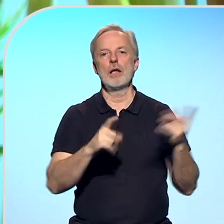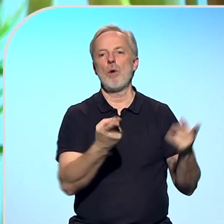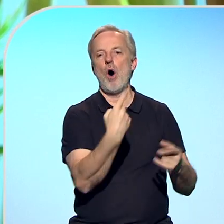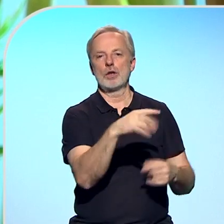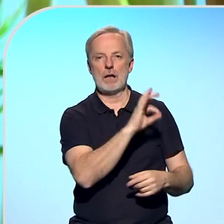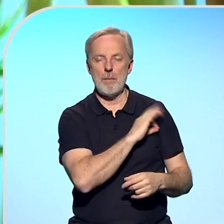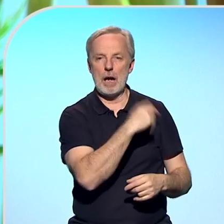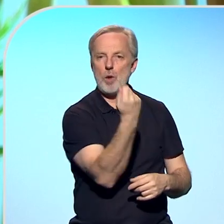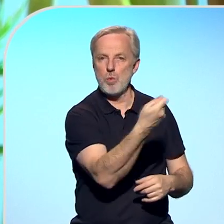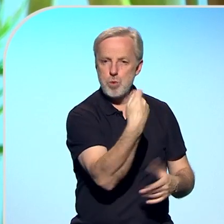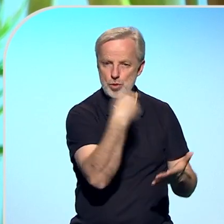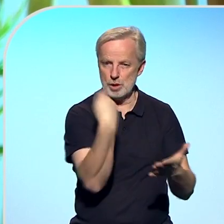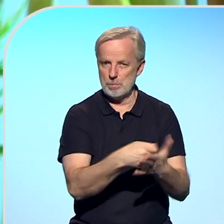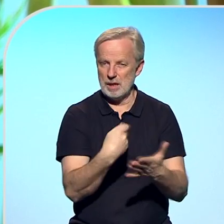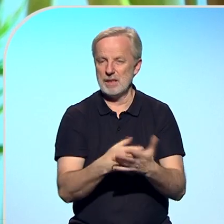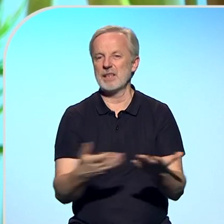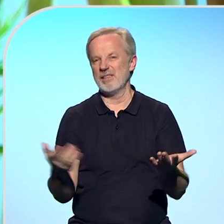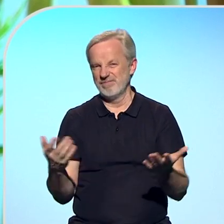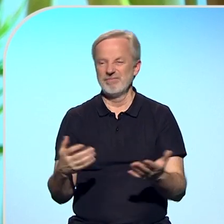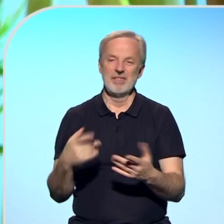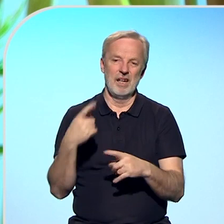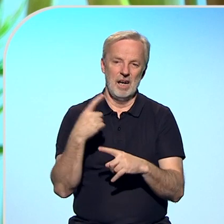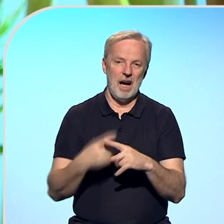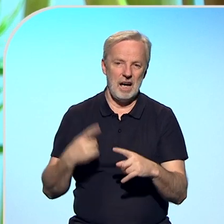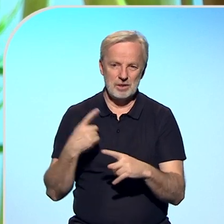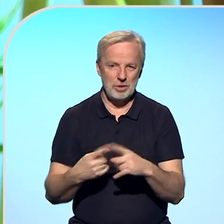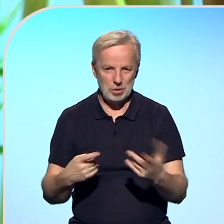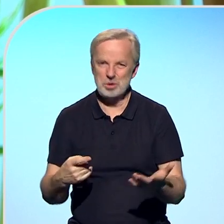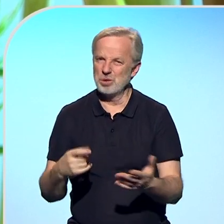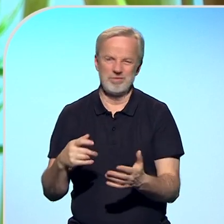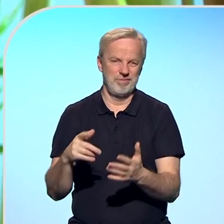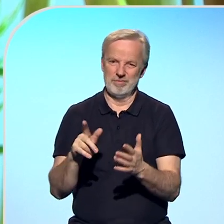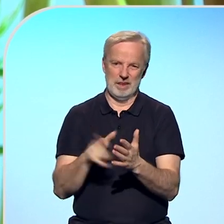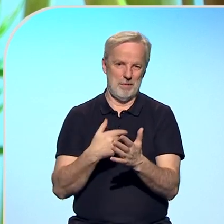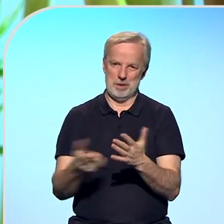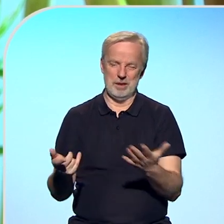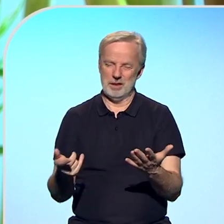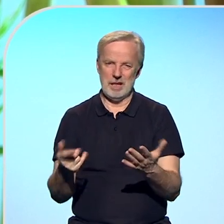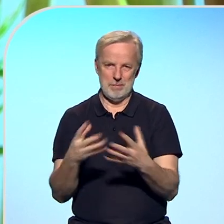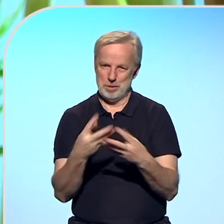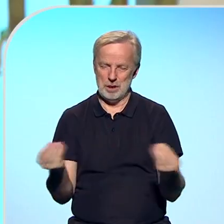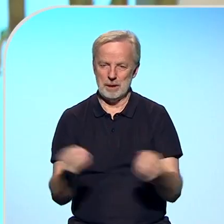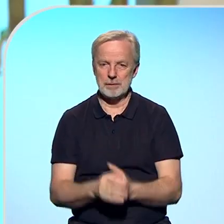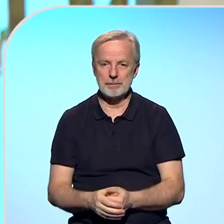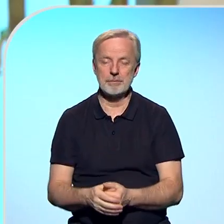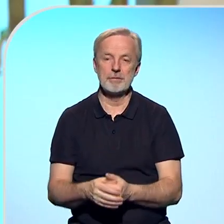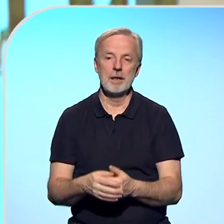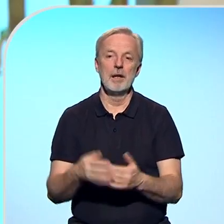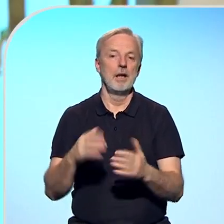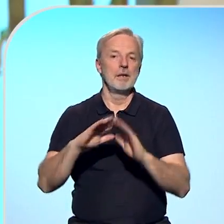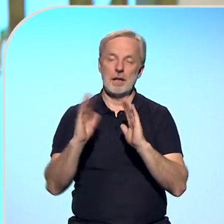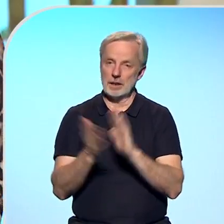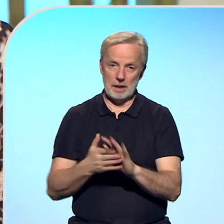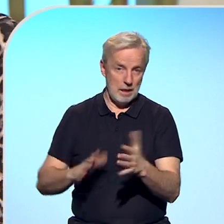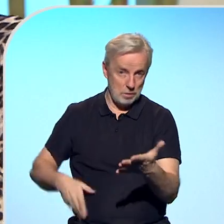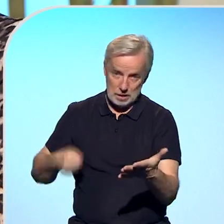sa trošku vysosává aj ta naša blízká rodina v rámci ako tej hotovosti. Takže sa stejne platí vlastne skoro téměř celá částka